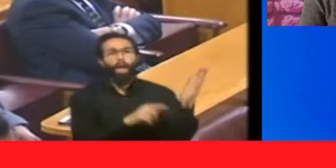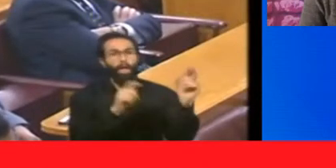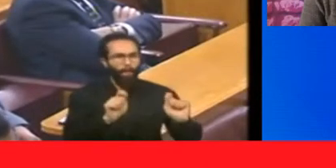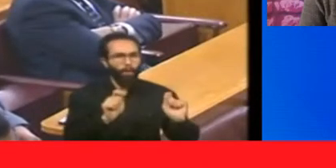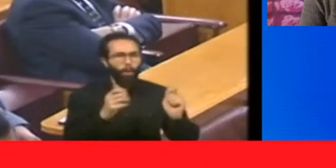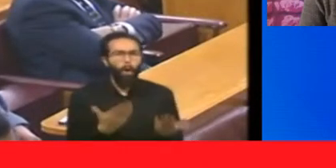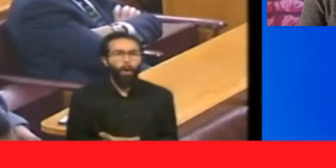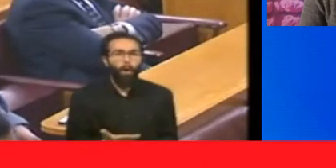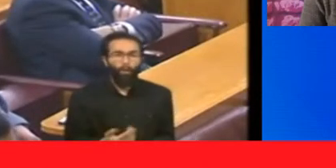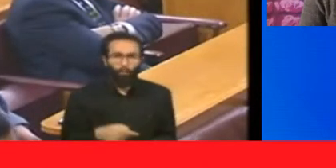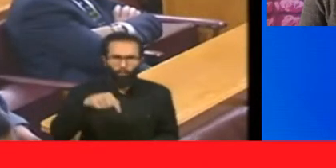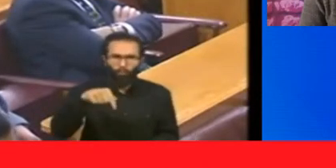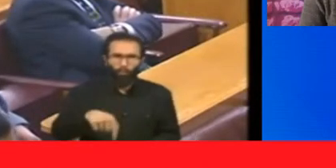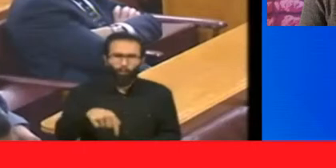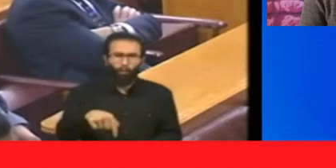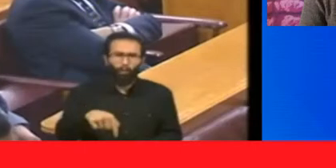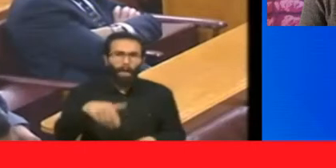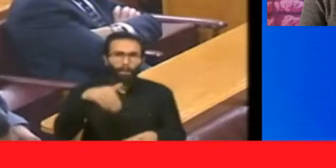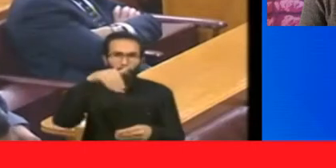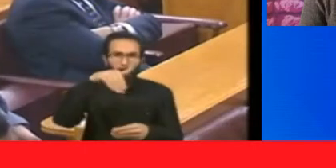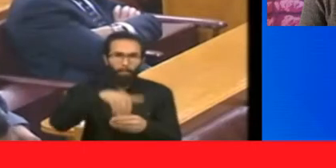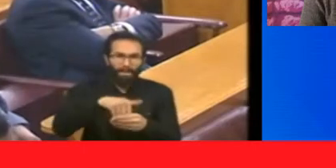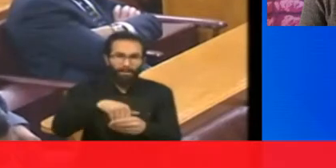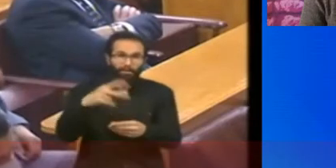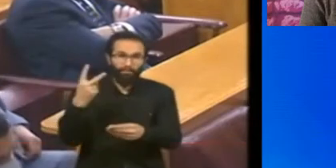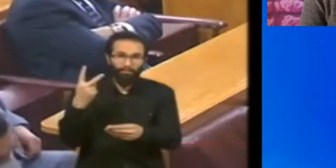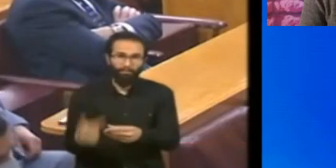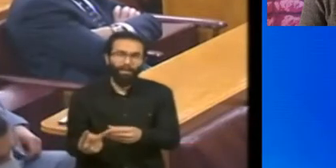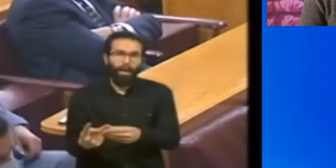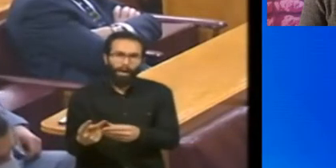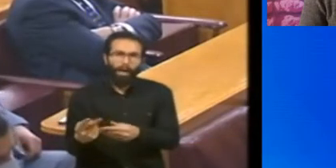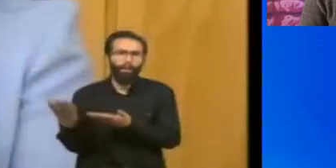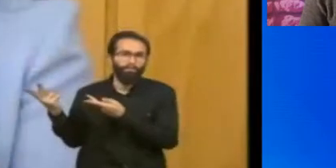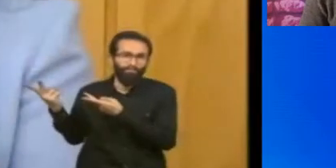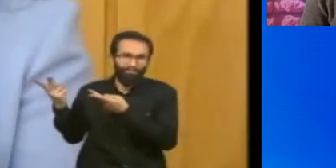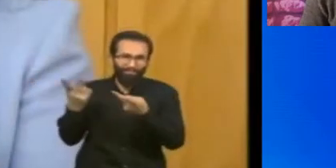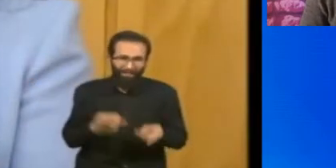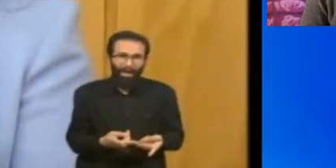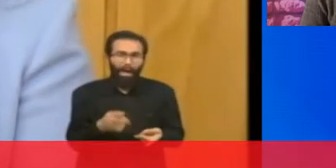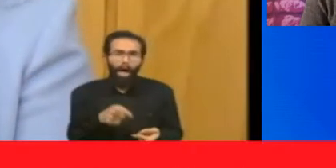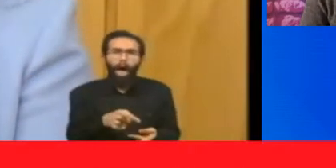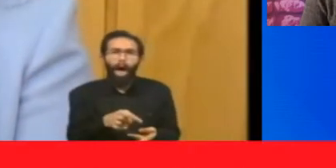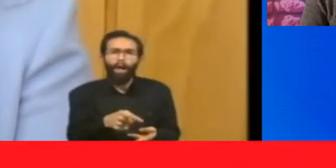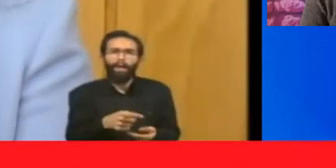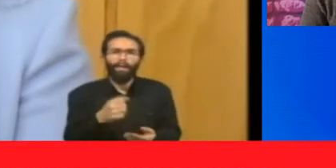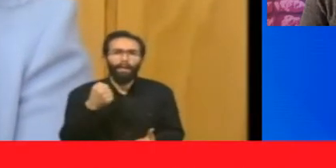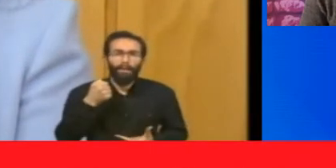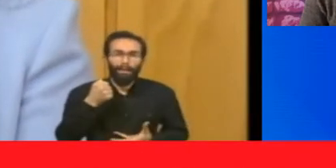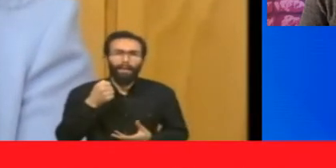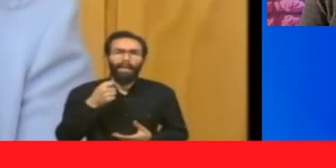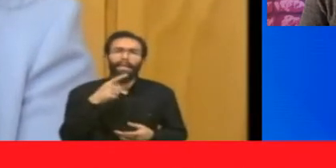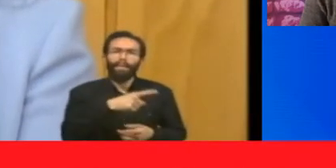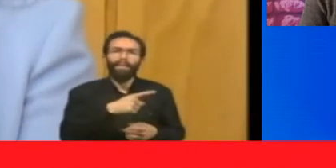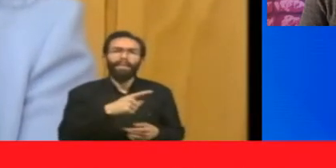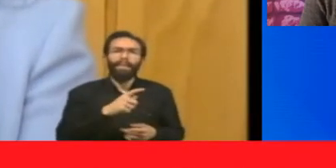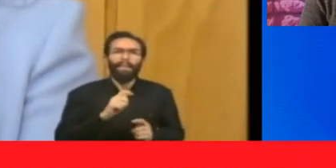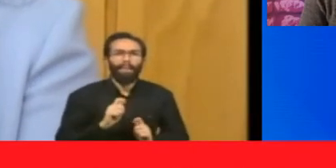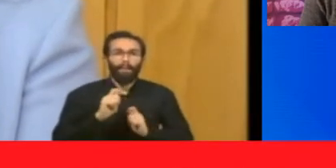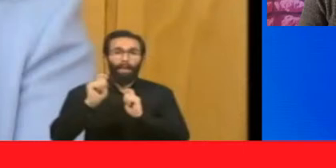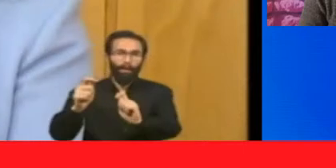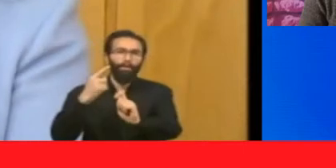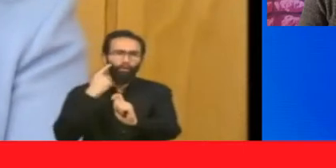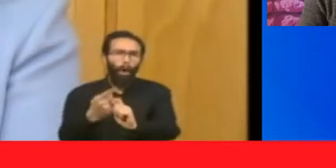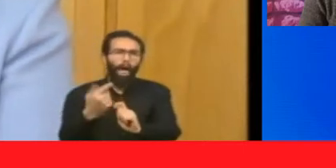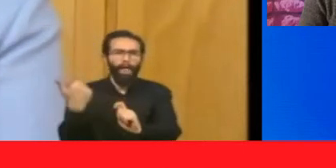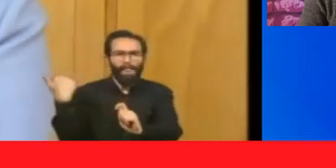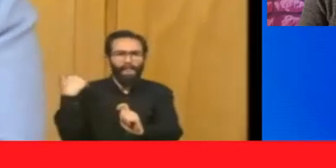Kurulu'na getirdikleri ya da getirecekleri yeni güvenlik soruşturması yasası bir fişleme yasasıdır